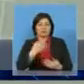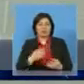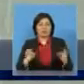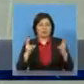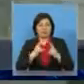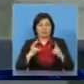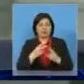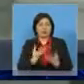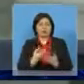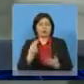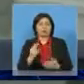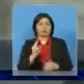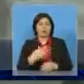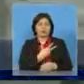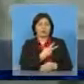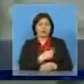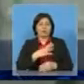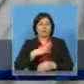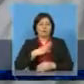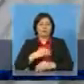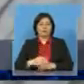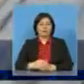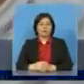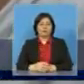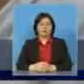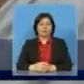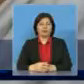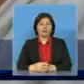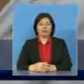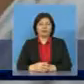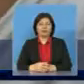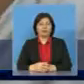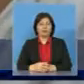за теми, кто уже привился. Динара Абдуалиева, Аманжолайт Магомбетов, телеканал Актобе.